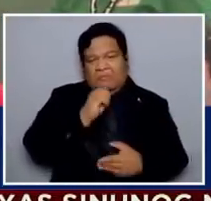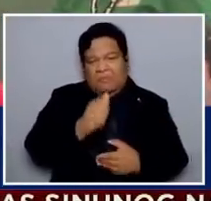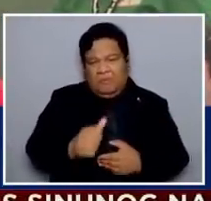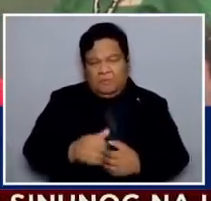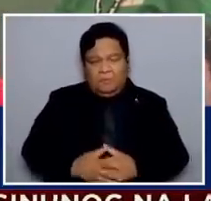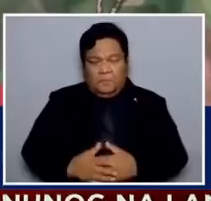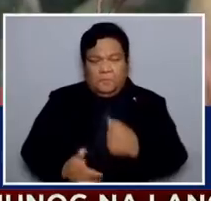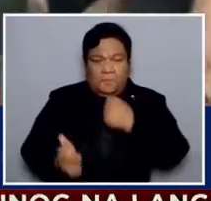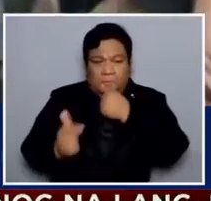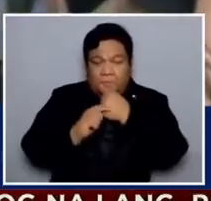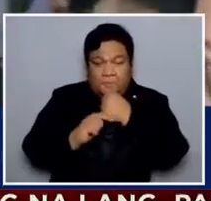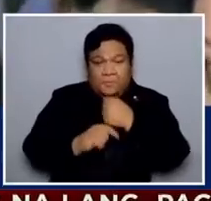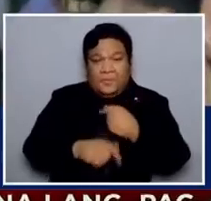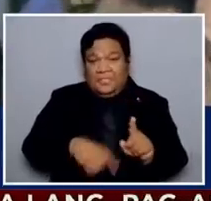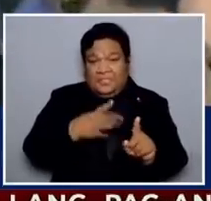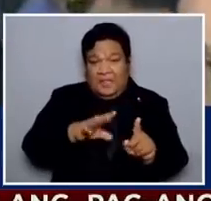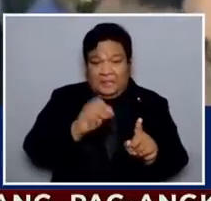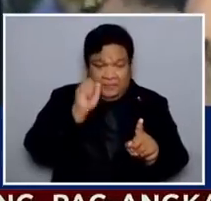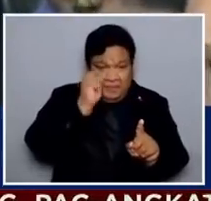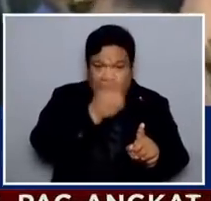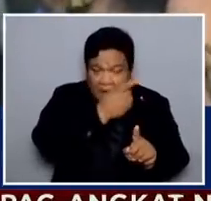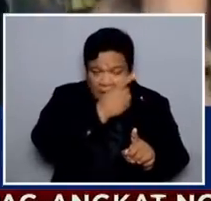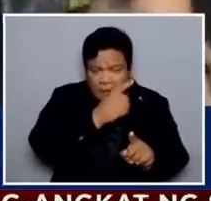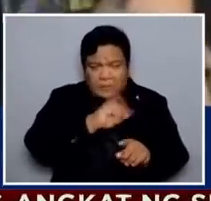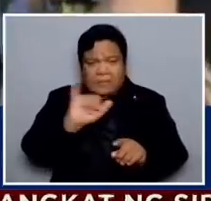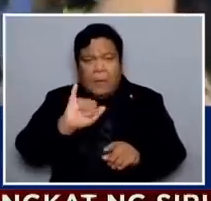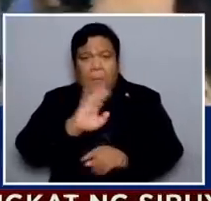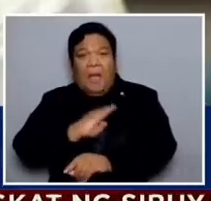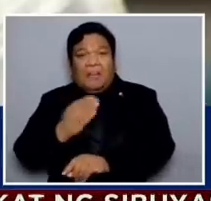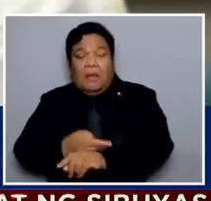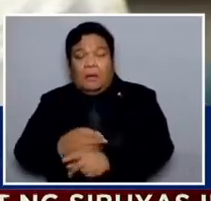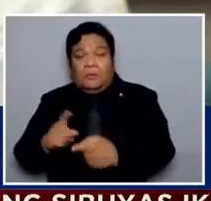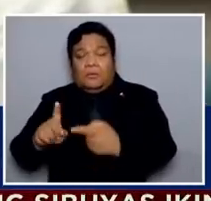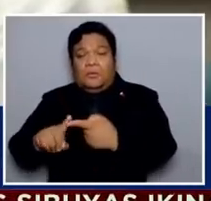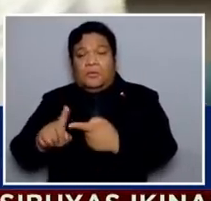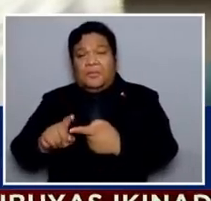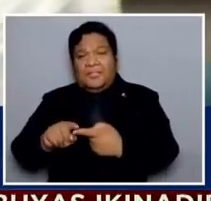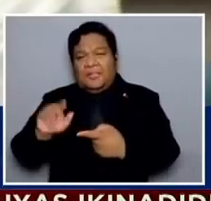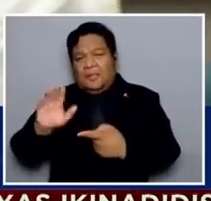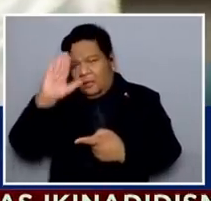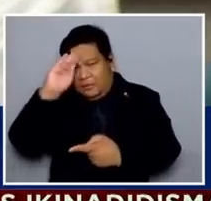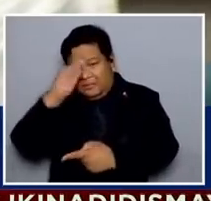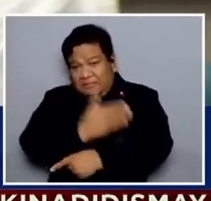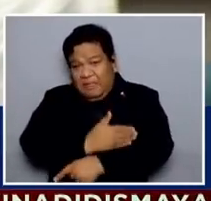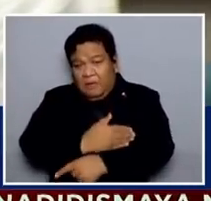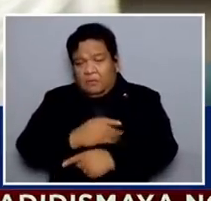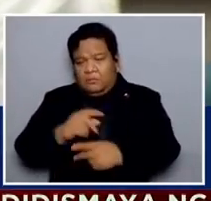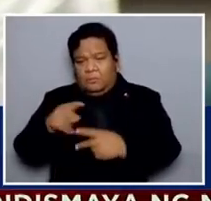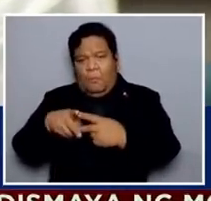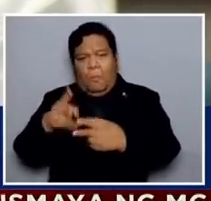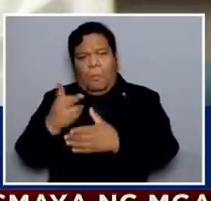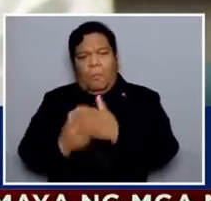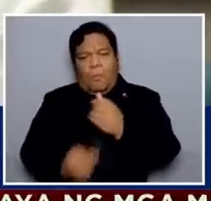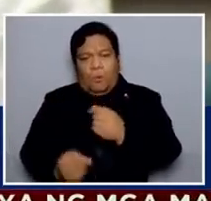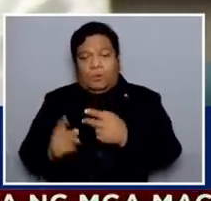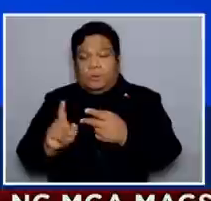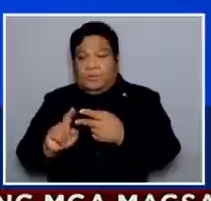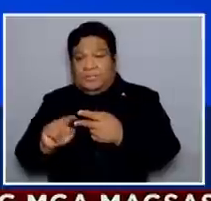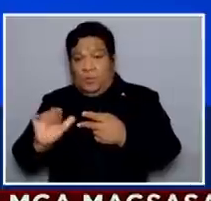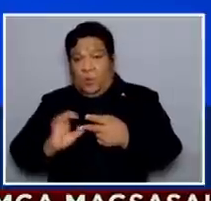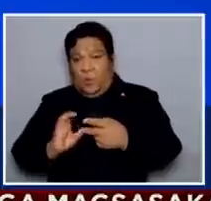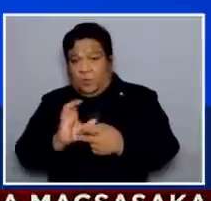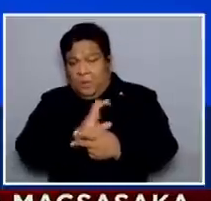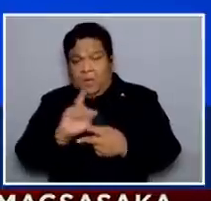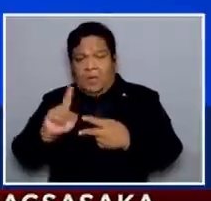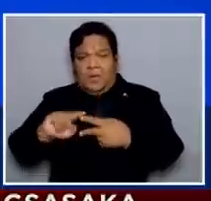pang anak ni Duterte. Sina Sebastian Duterte bilang alkalde at Paulo Duterte bilang congressman ng Davao City. You